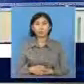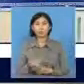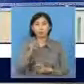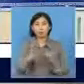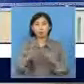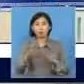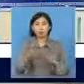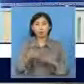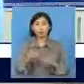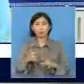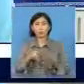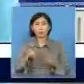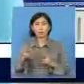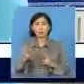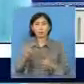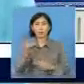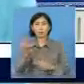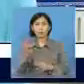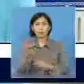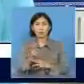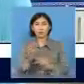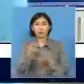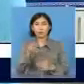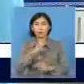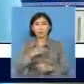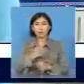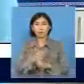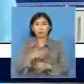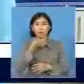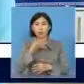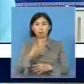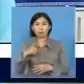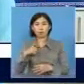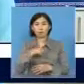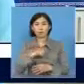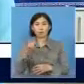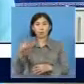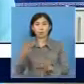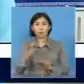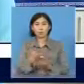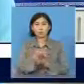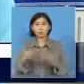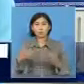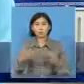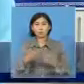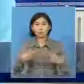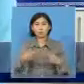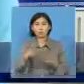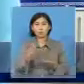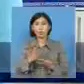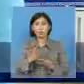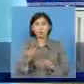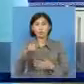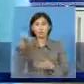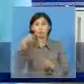Өндірістік орыннан мәдениет саласына қызығып келдім, мұнда жұмыс істегенін айт. Өзіміз секілді жандар үшін түрлі шаралар ұйымдастырамыз.